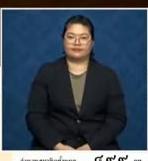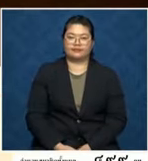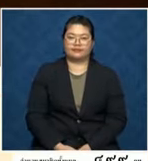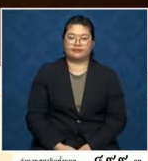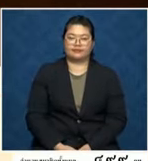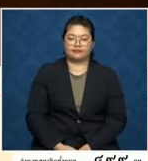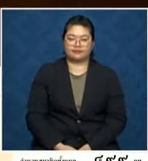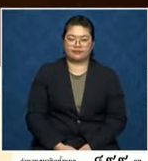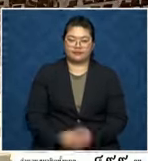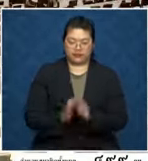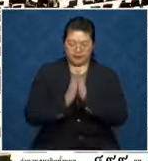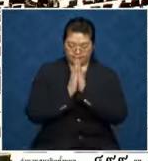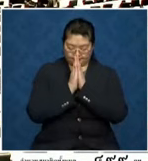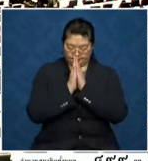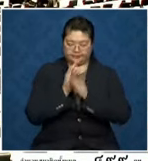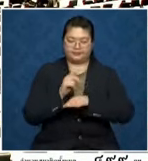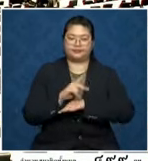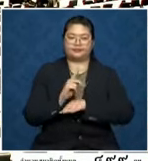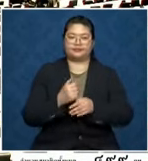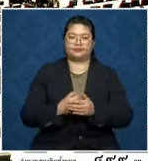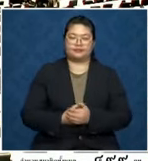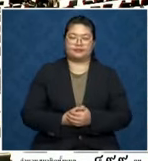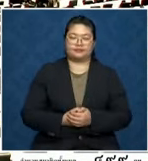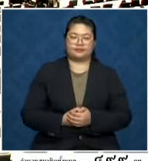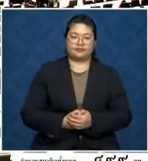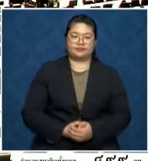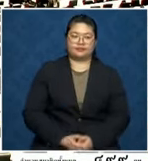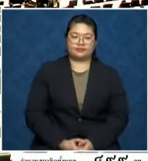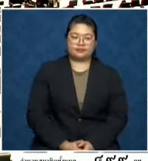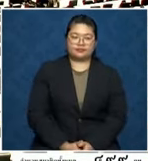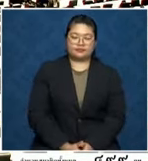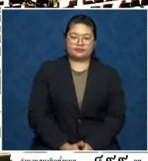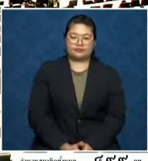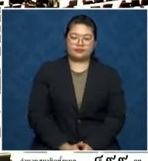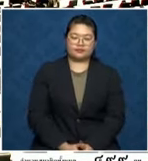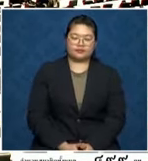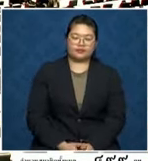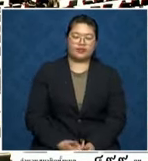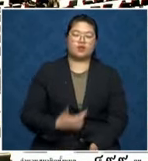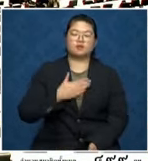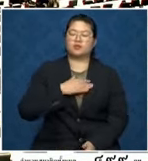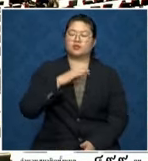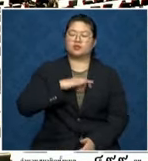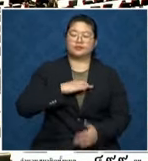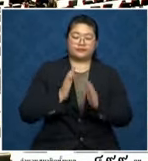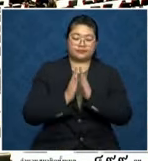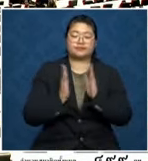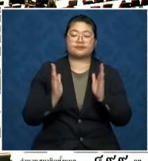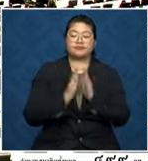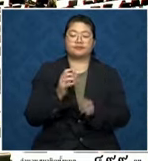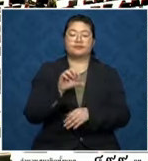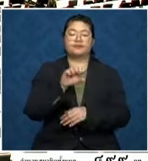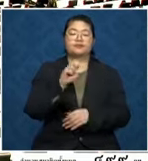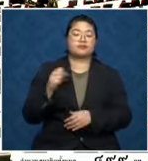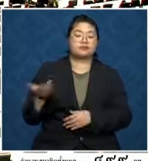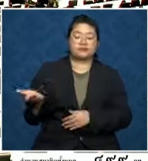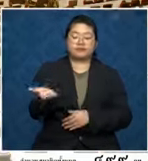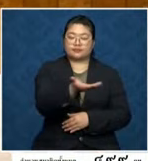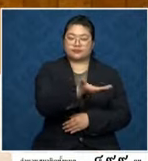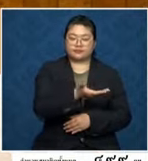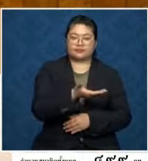กับเรียนท่านประธานที่เคารพครับก่อนอื่นต้องขอขอบคุณเพื่อนสมาชิก